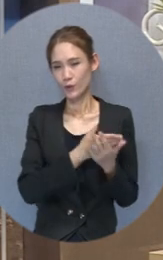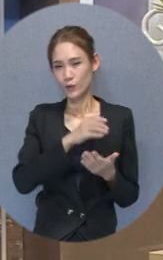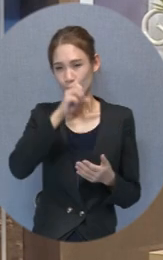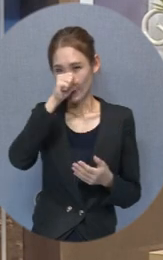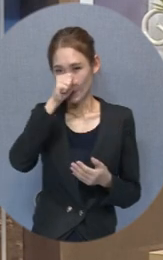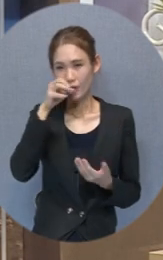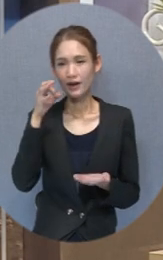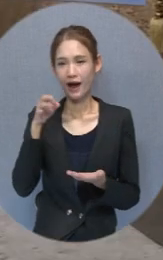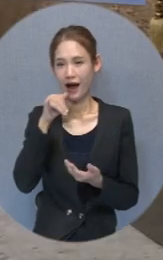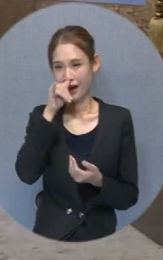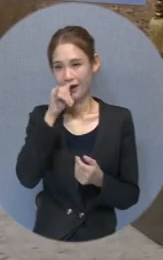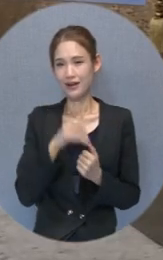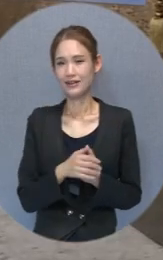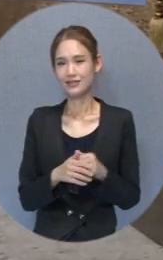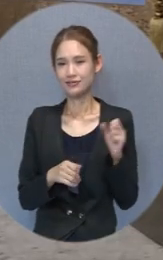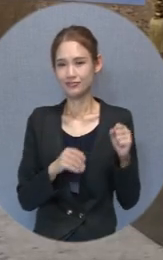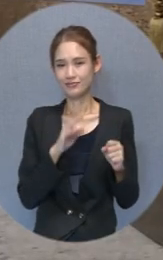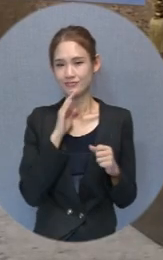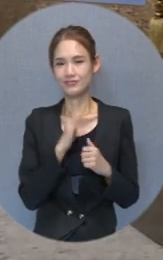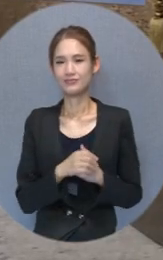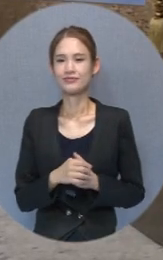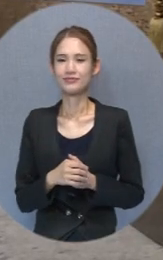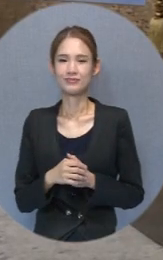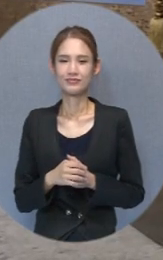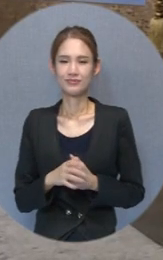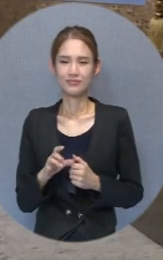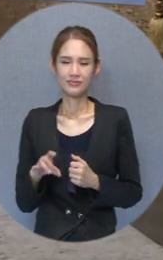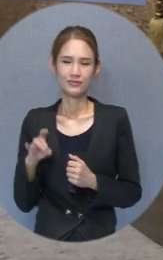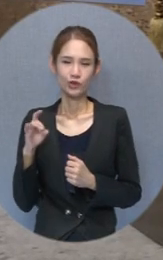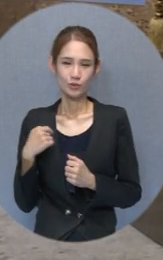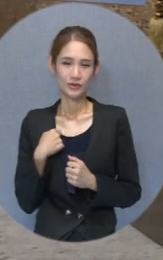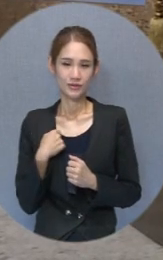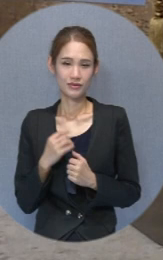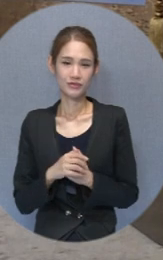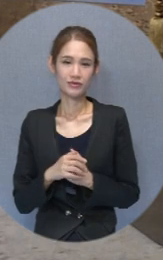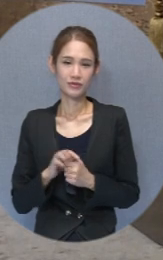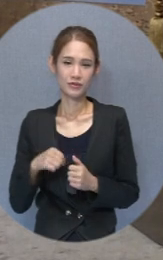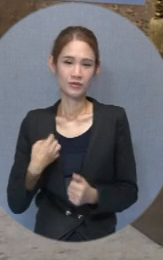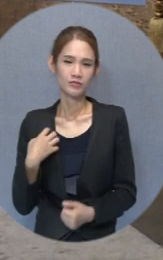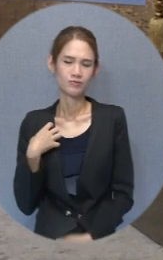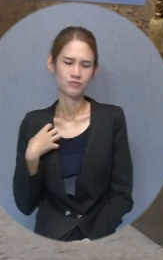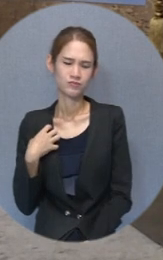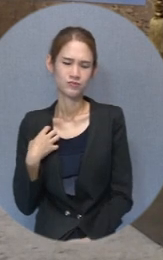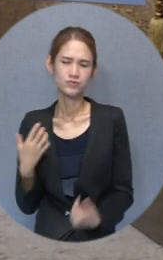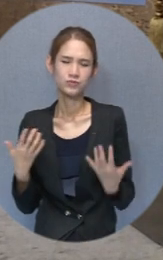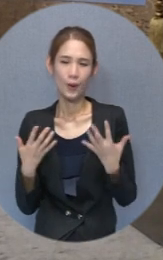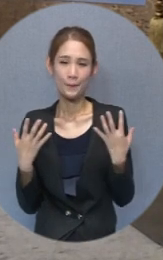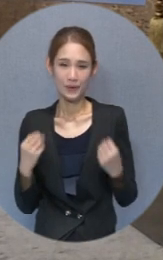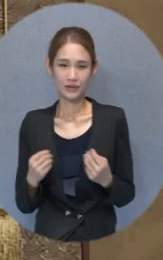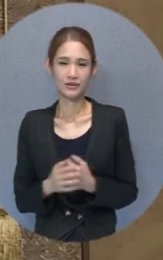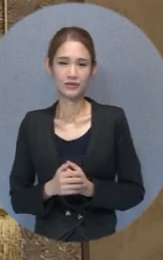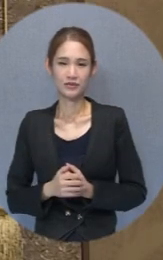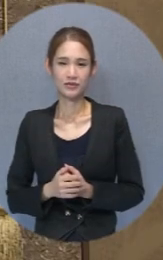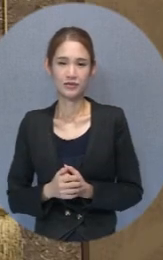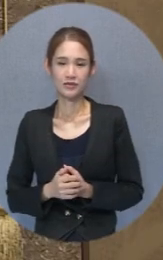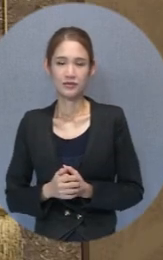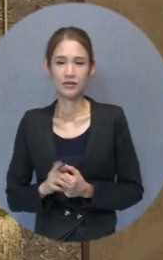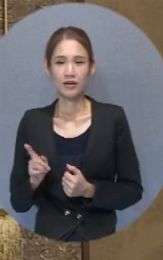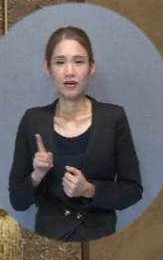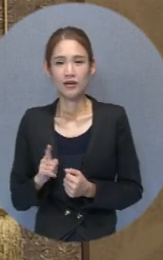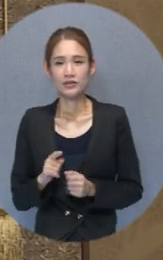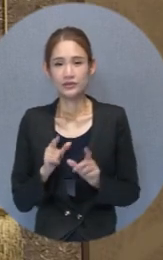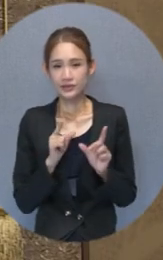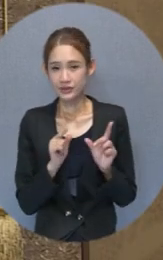나오기도 하더라고요. 네, 맞아요. 이제 처음에는 제가 혼자서 하는 부분이 많았어요. 그러니까 어느